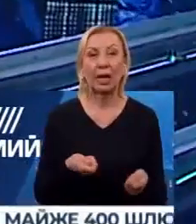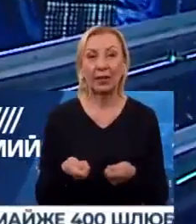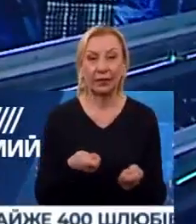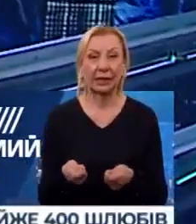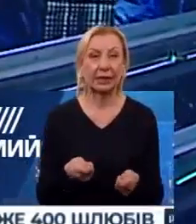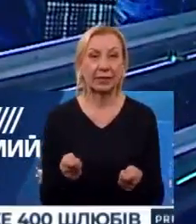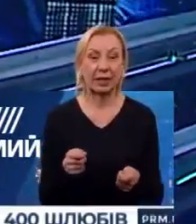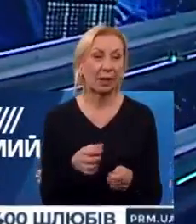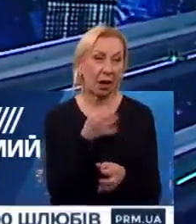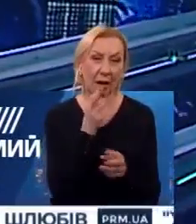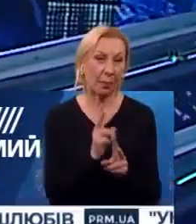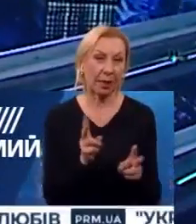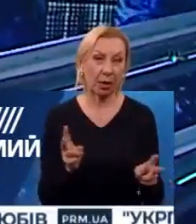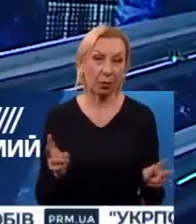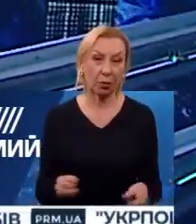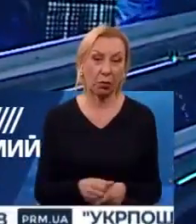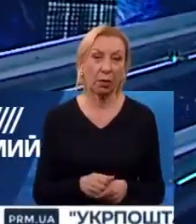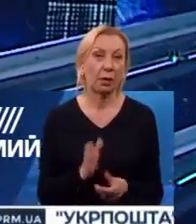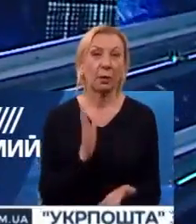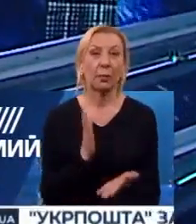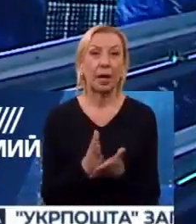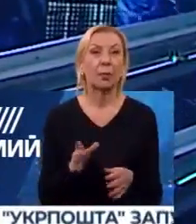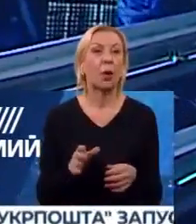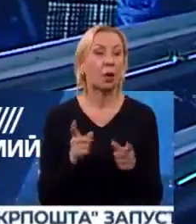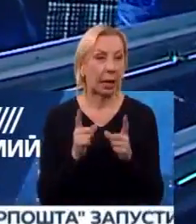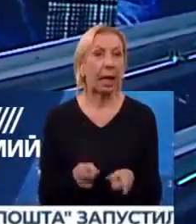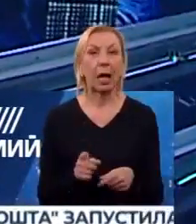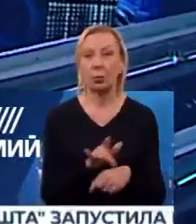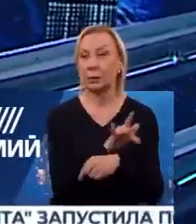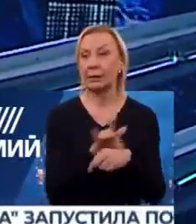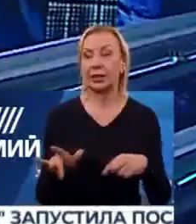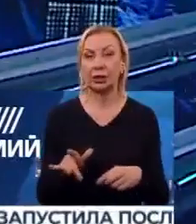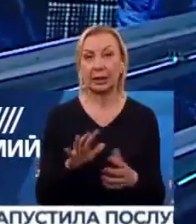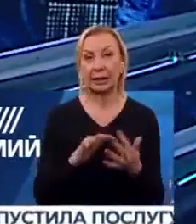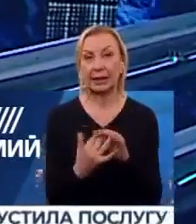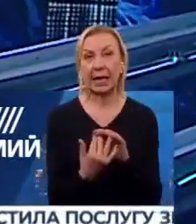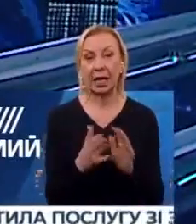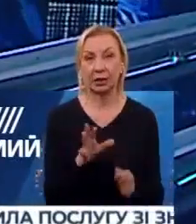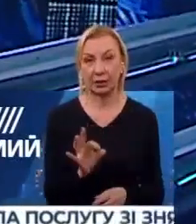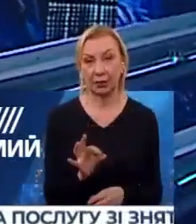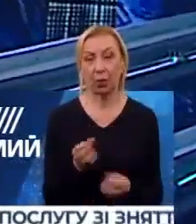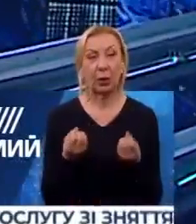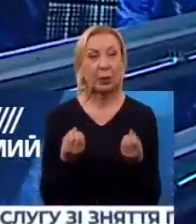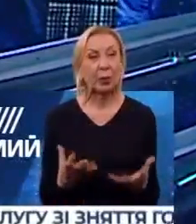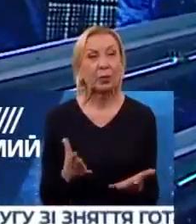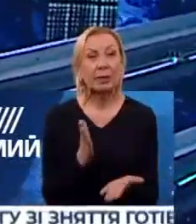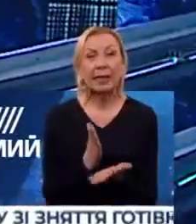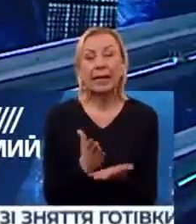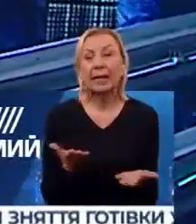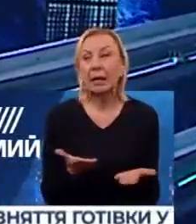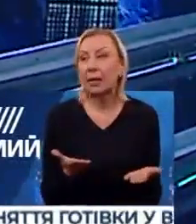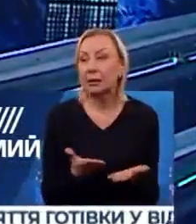аби якого, прямо реально знищити селянство. Просто є якась